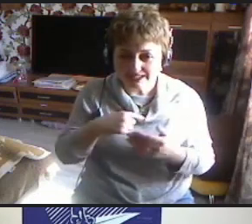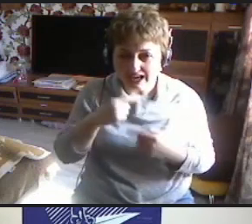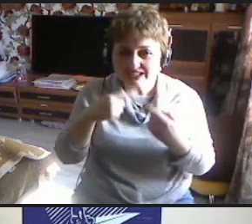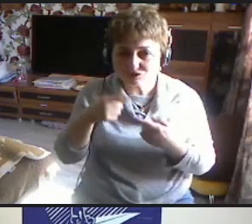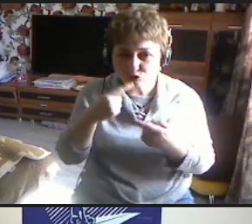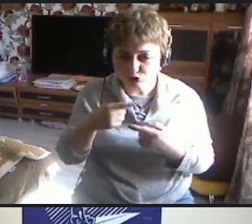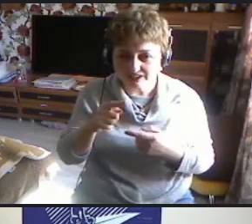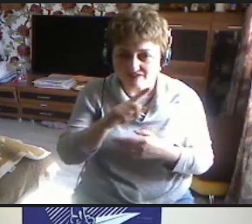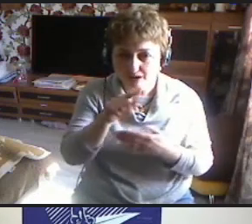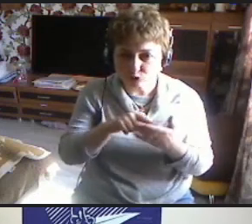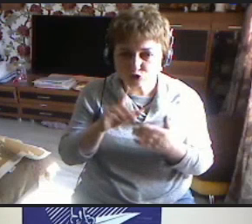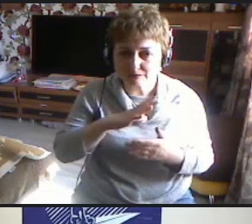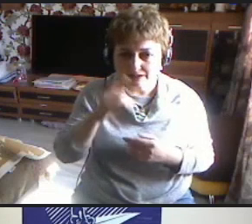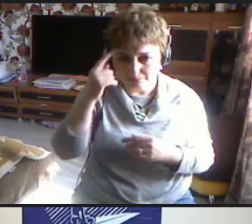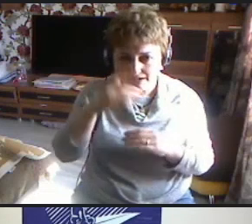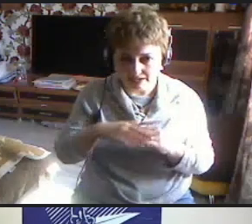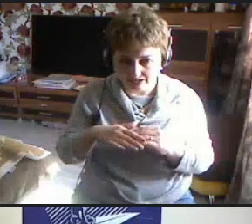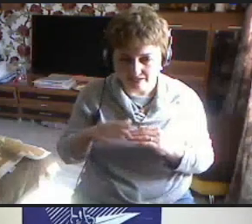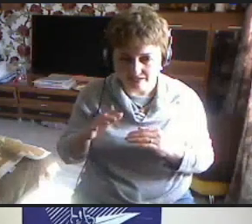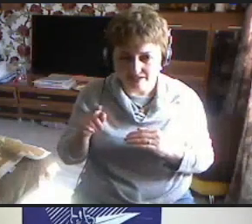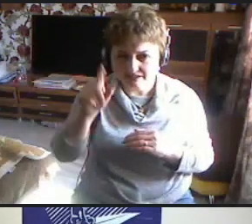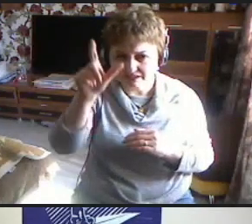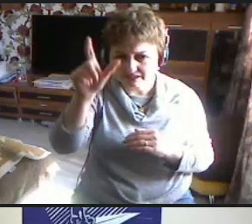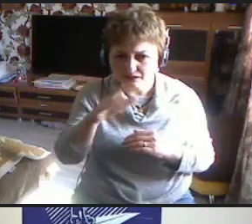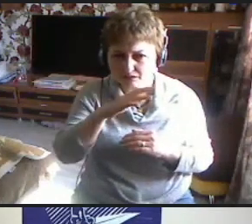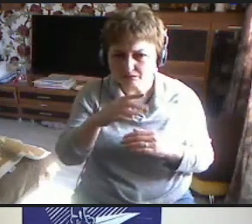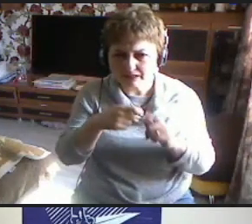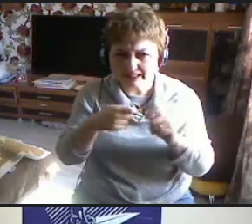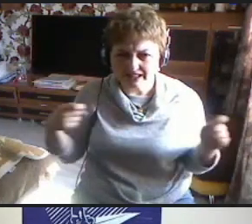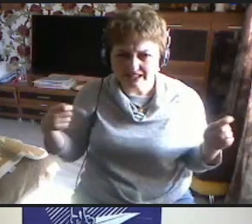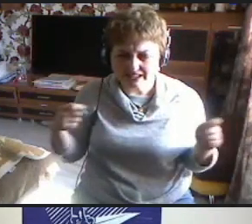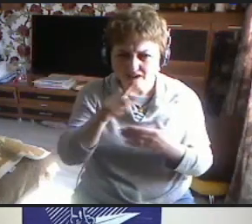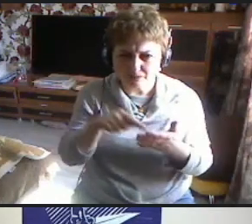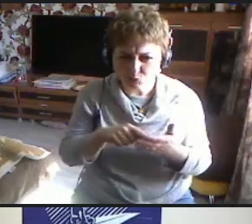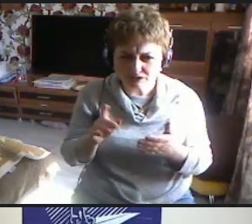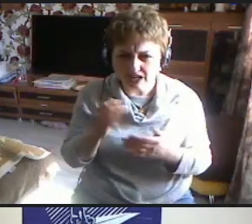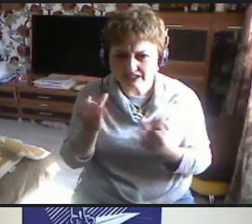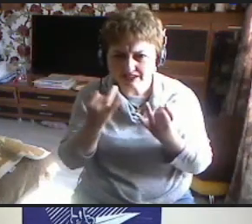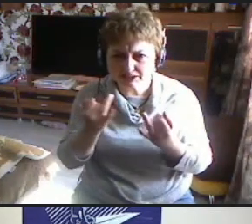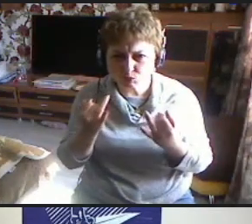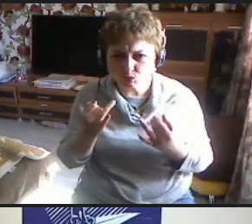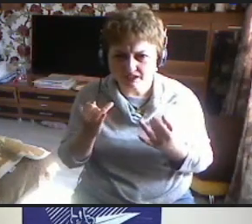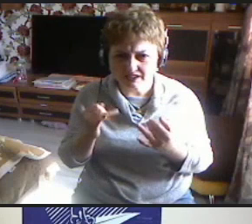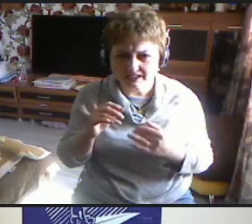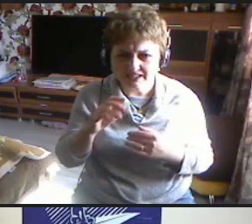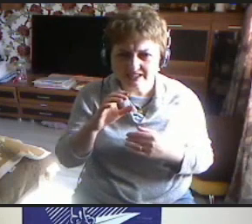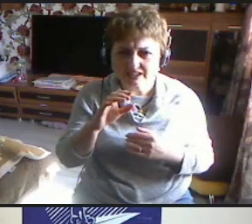понятно, о чем идет речь. Ну, тут очень длинный вопрос, и скорее уже не вопрос, а история из Южно-Сахалинска.